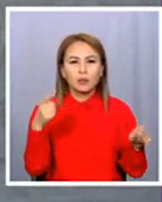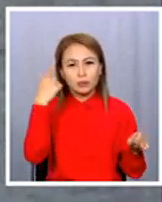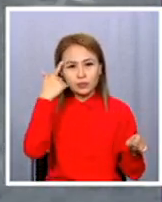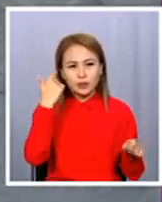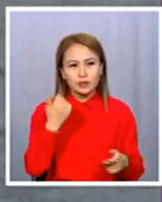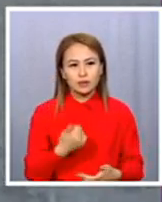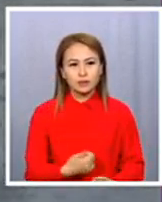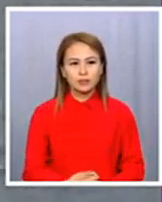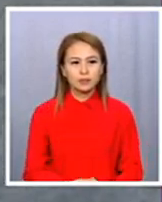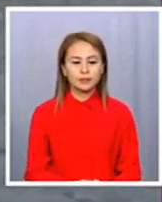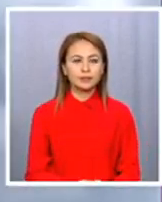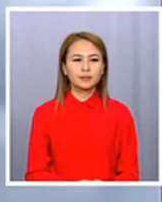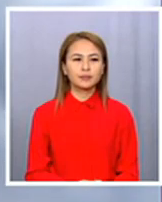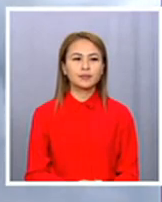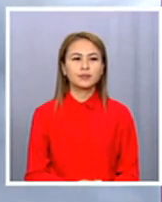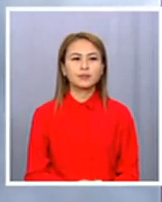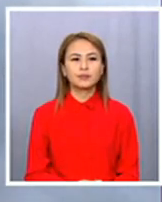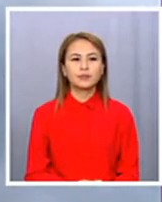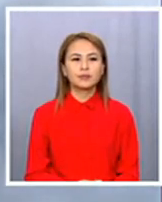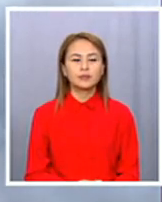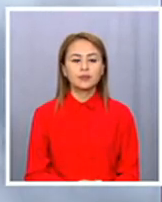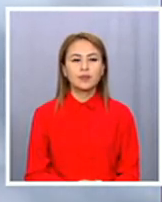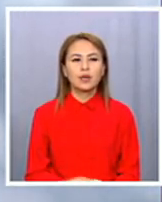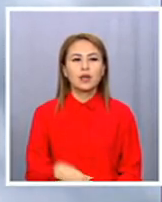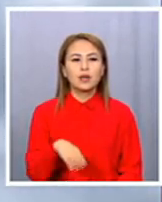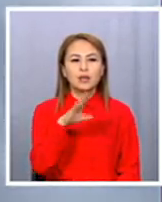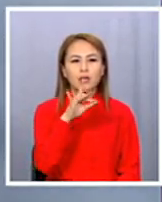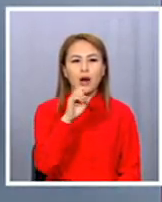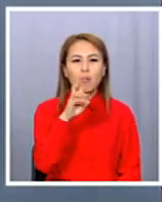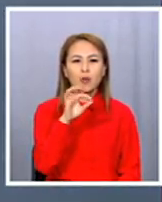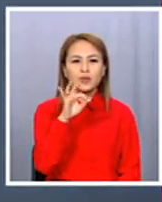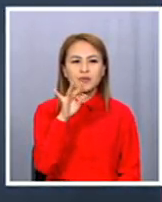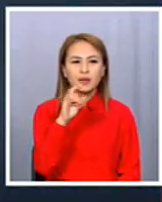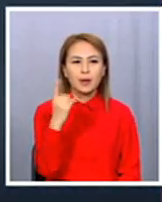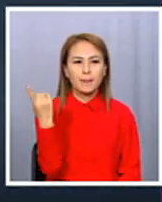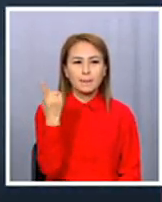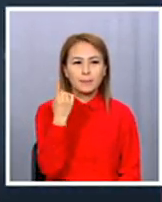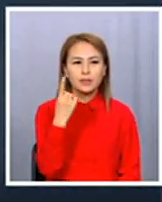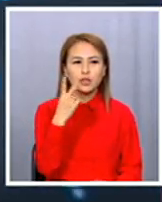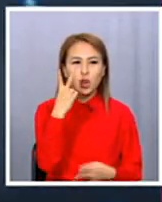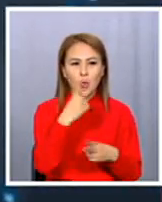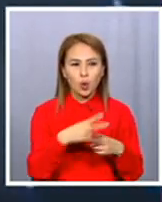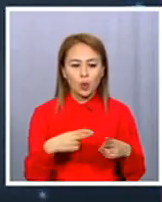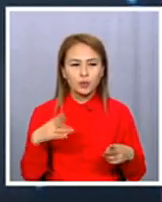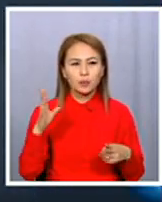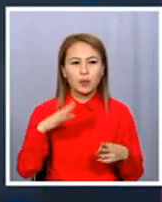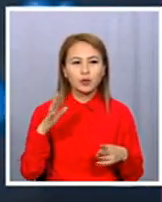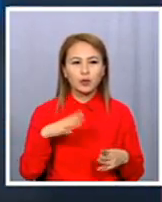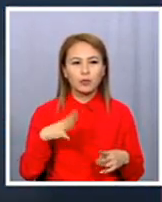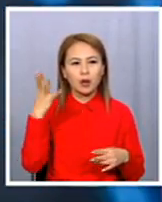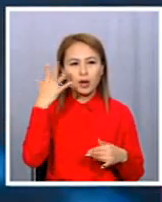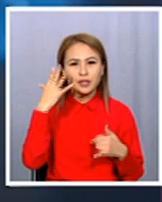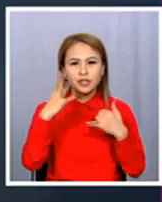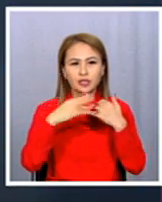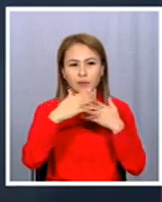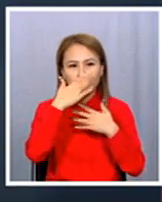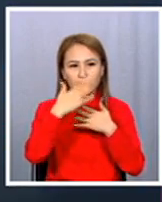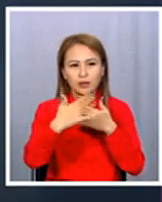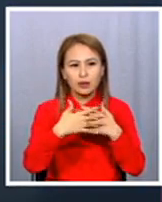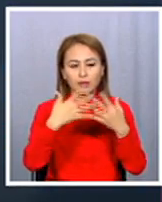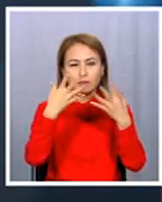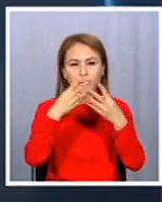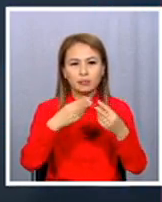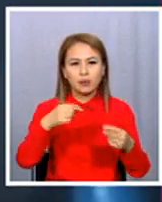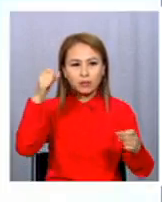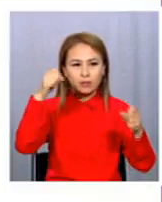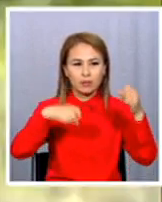Жаңбыр тропосфера қабатында алдымен мұз қалпында болады. кейін жер бетіне жақындаған сайын еріп ұсақ